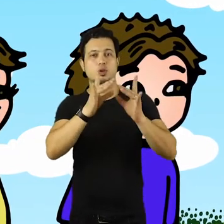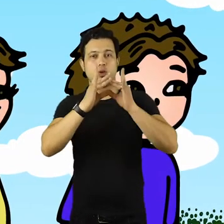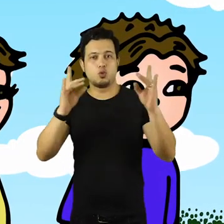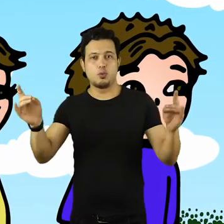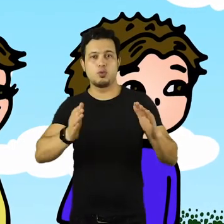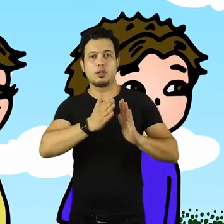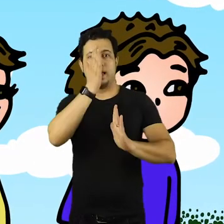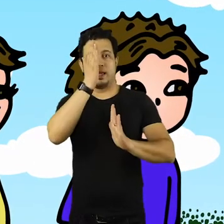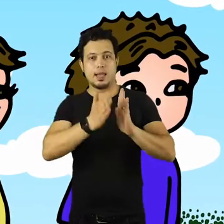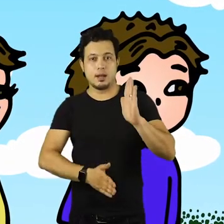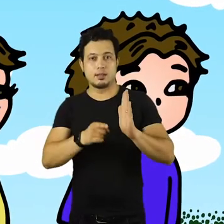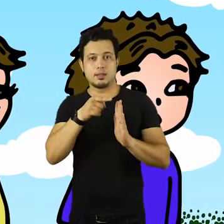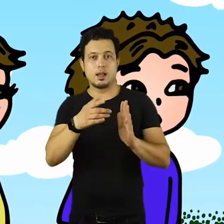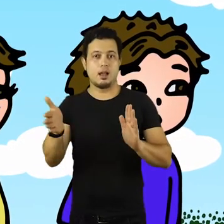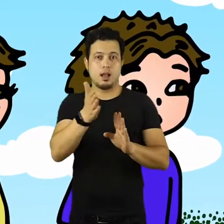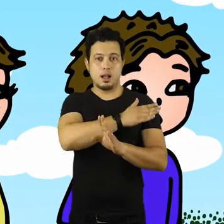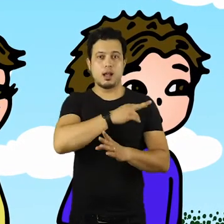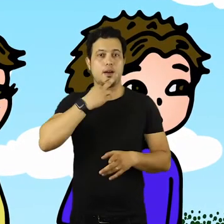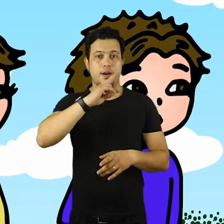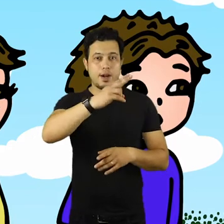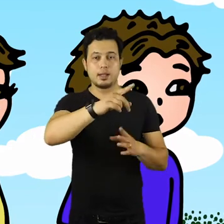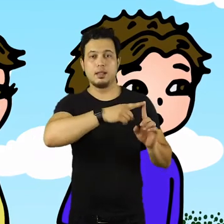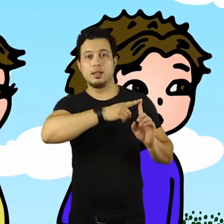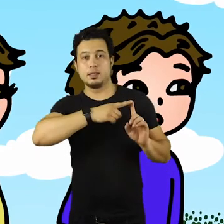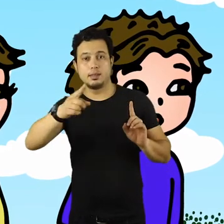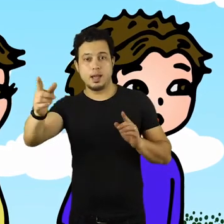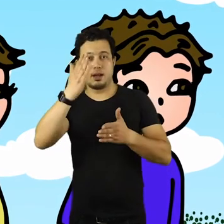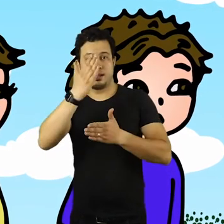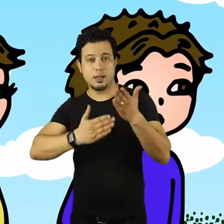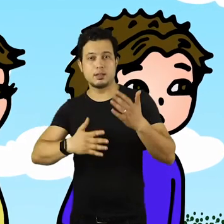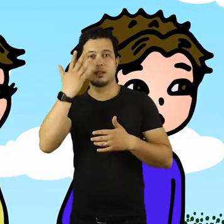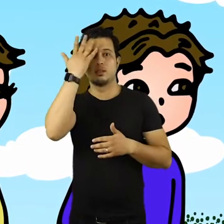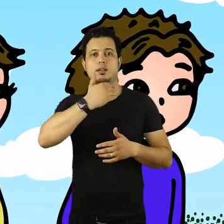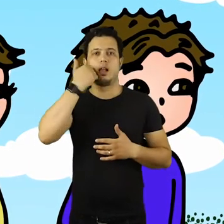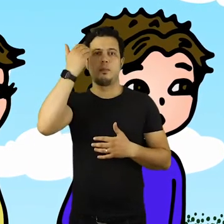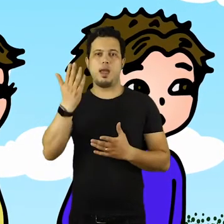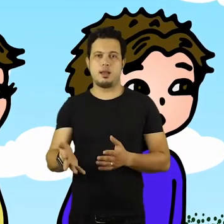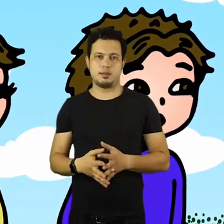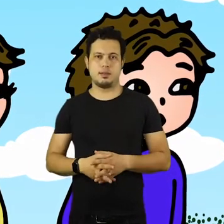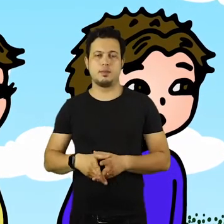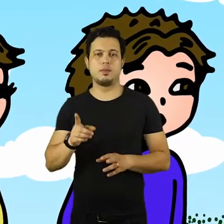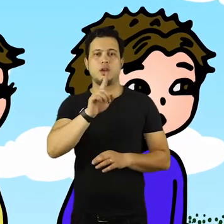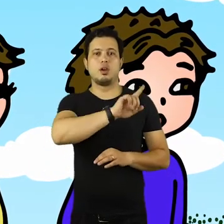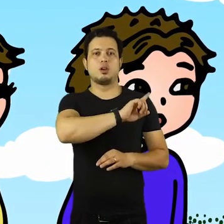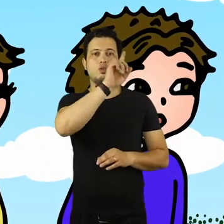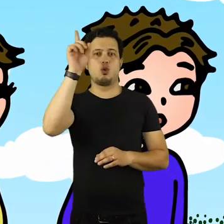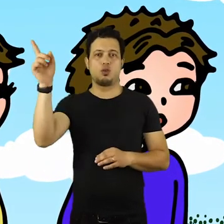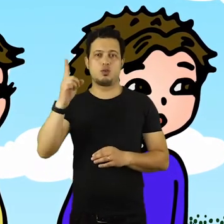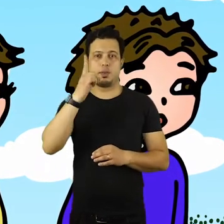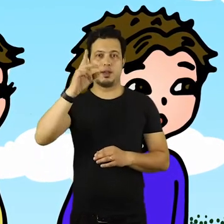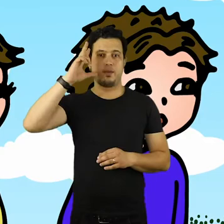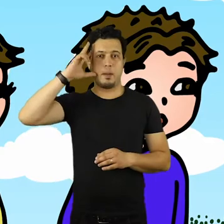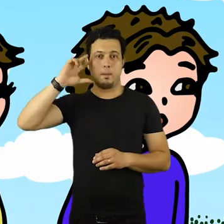Çünkü köprünün yarısına kadar her yer renkli, diğer yarısından sonrası siyah beyazdı.